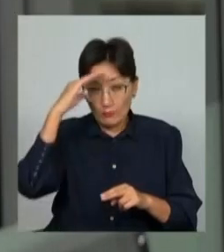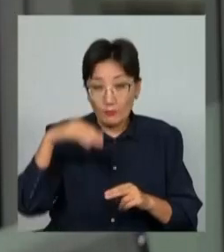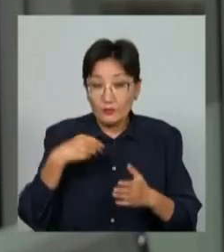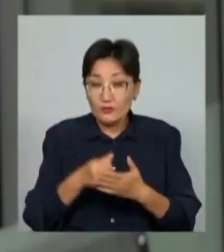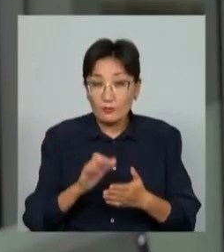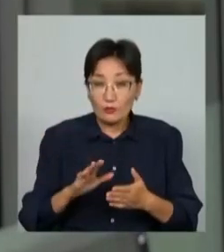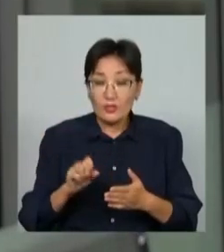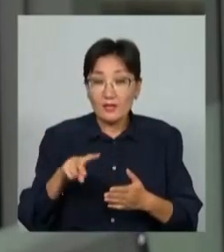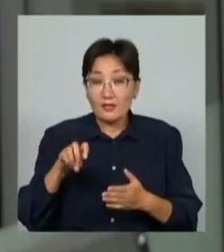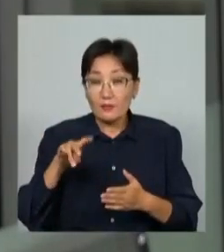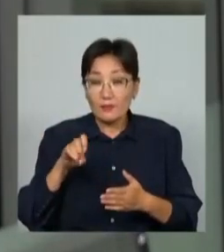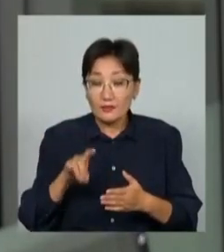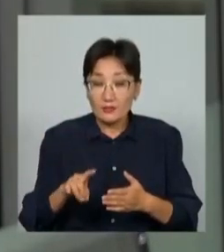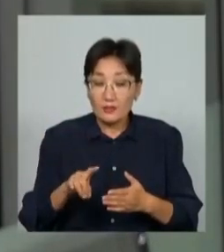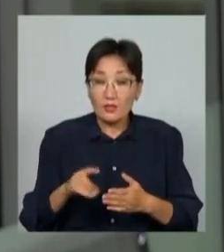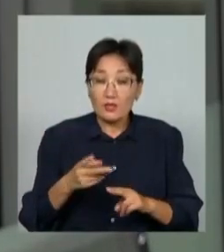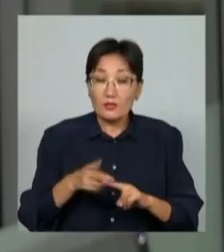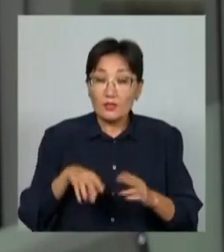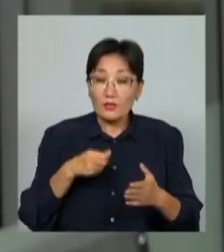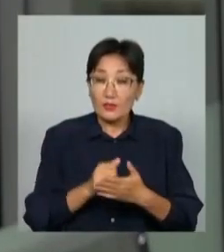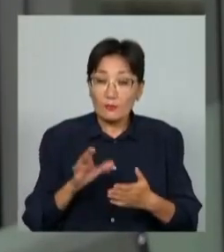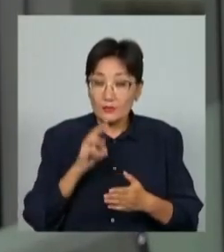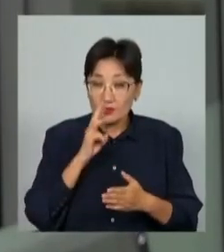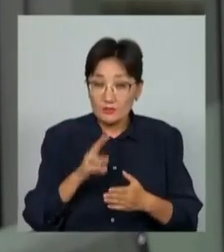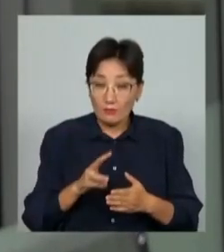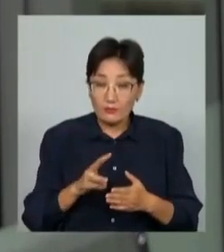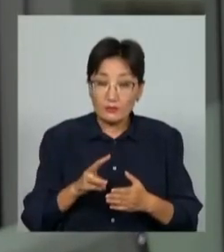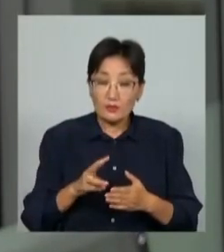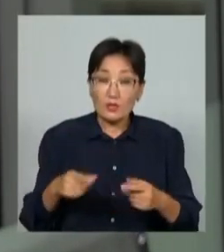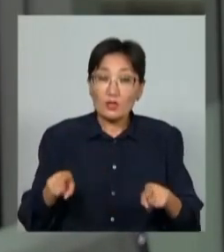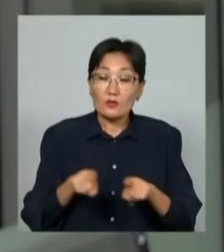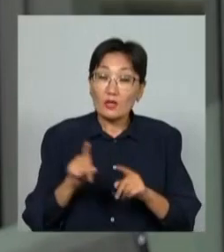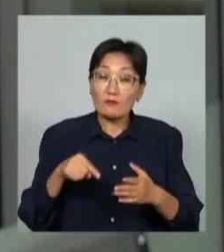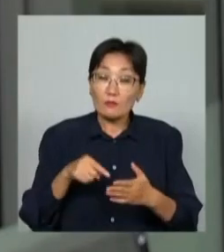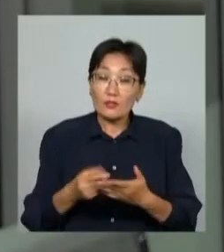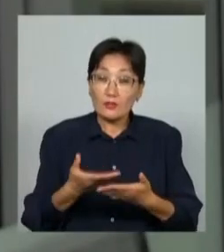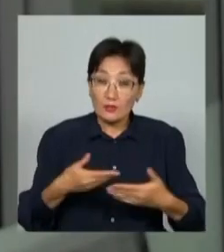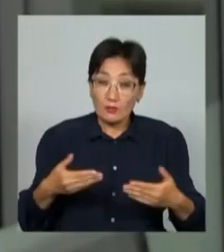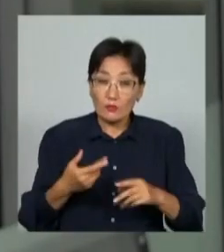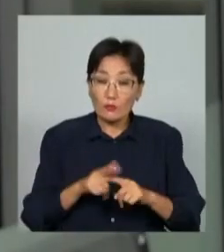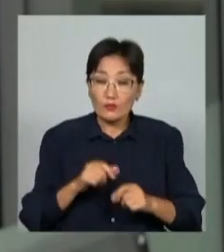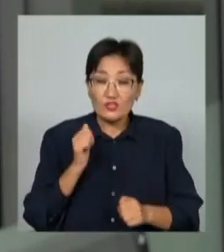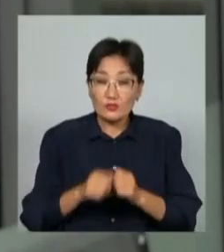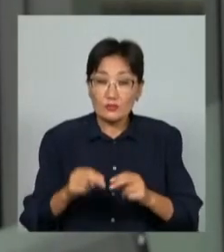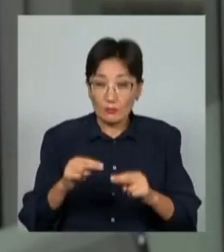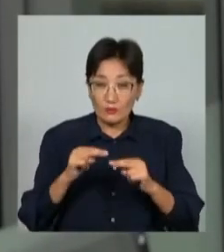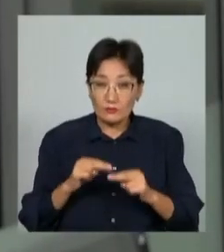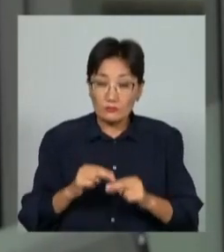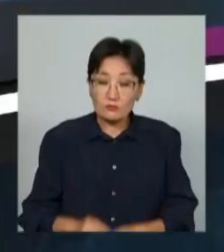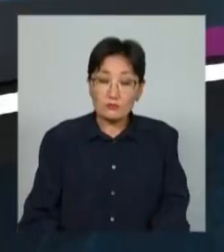это невыплата там, заработной платы. Вот с такими вопросами к нам очень часто